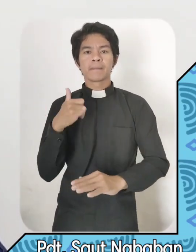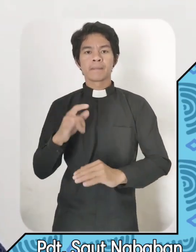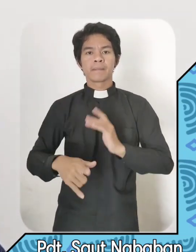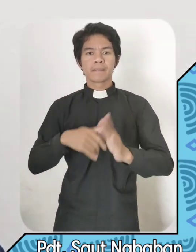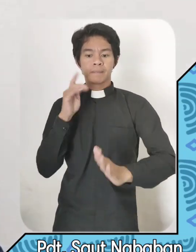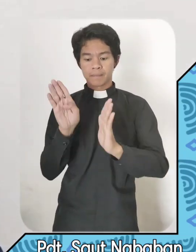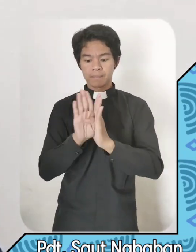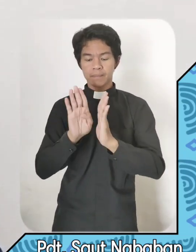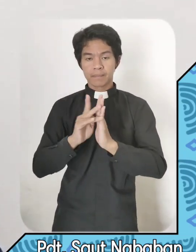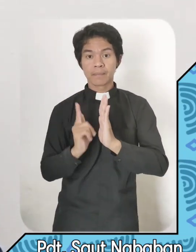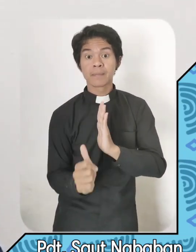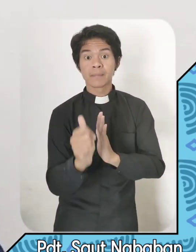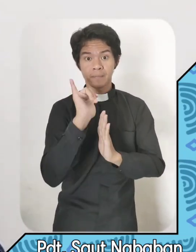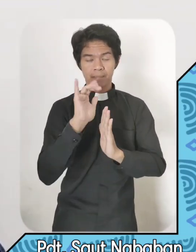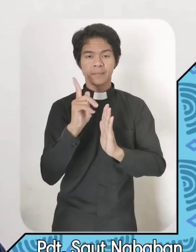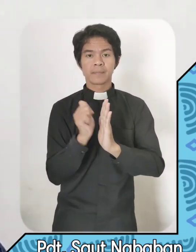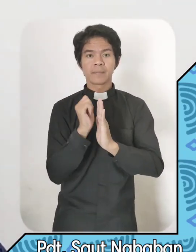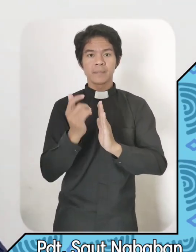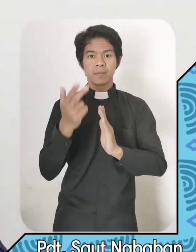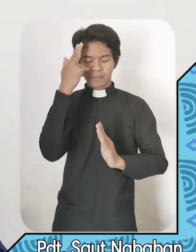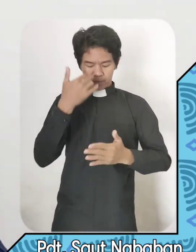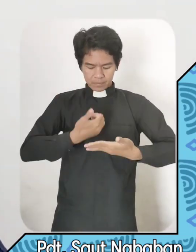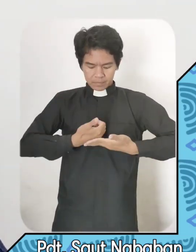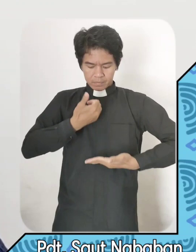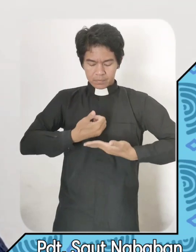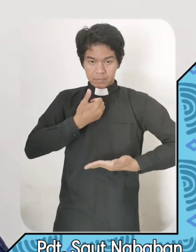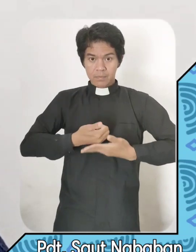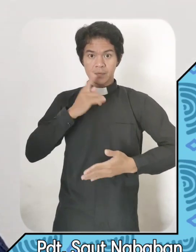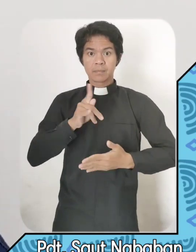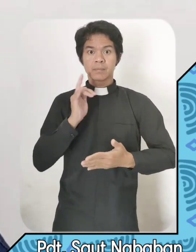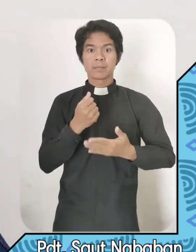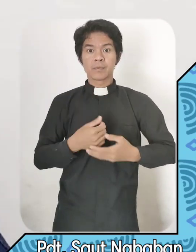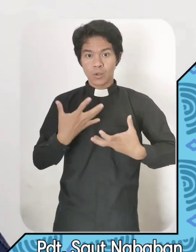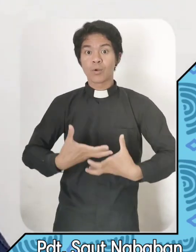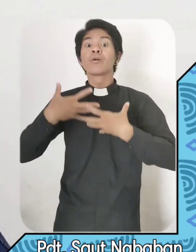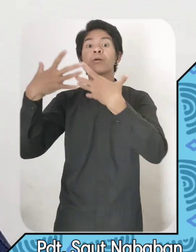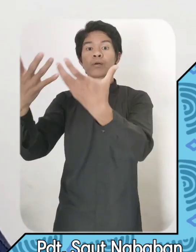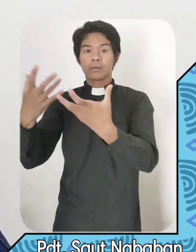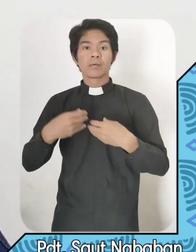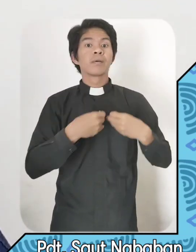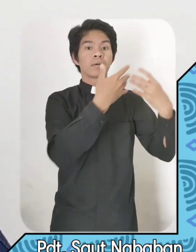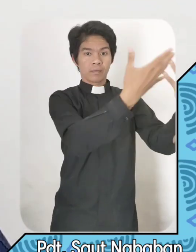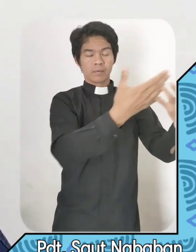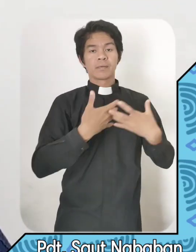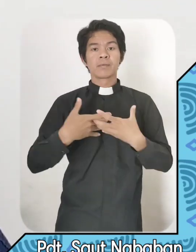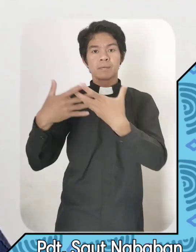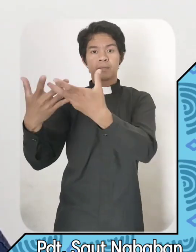memberitakan kabar baik itu yang mereka percayai untuk disampaikan.